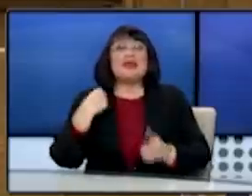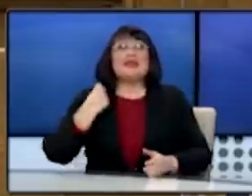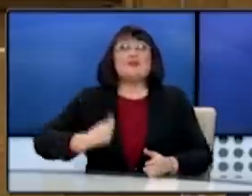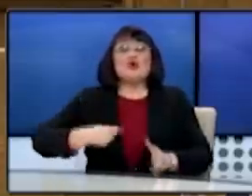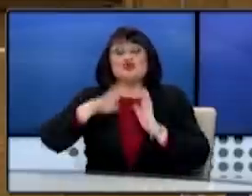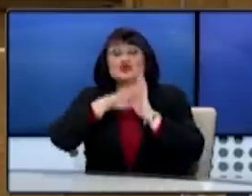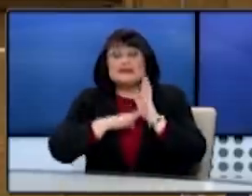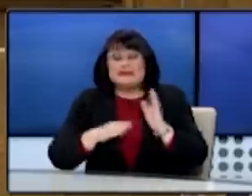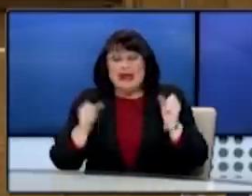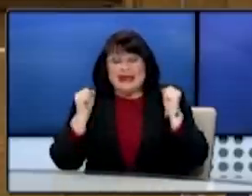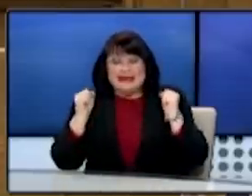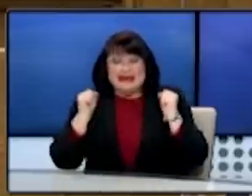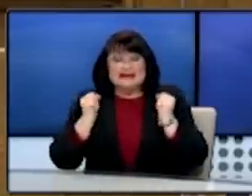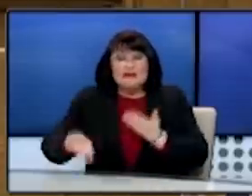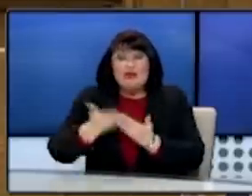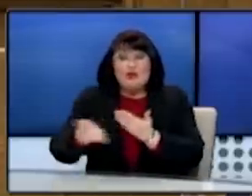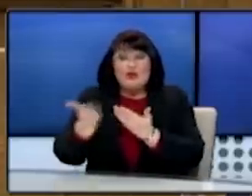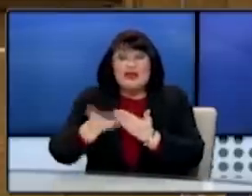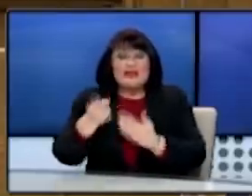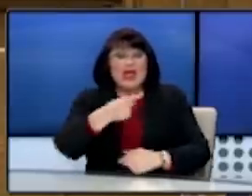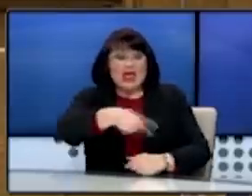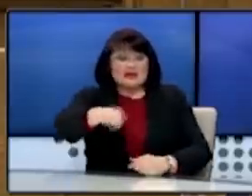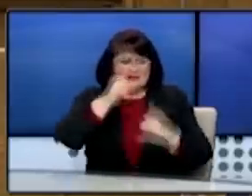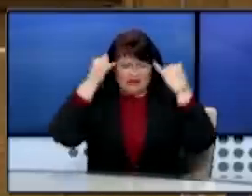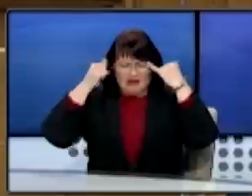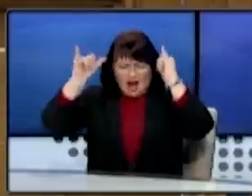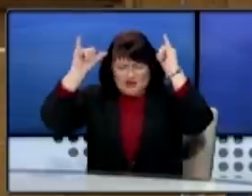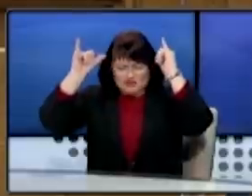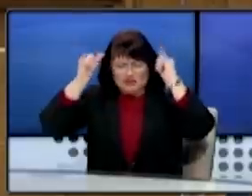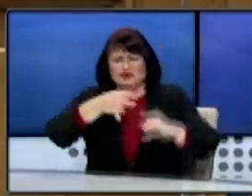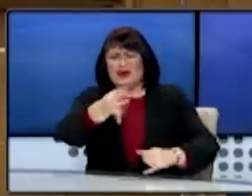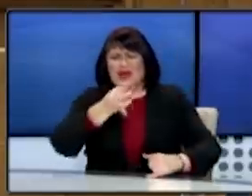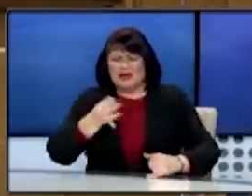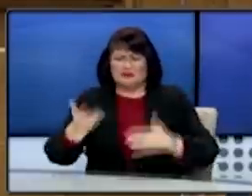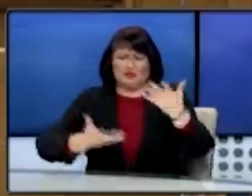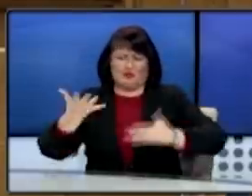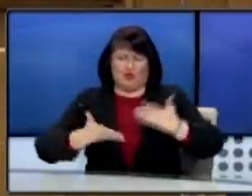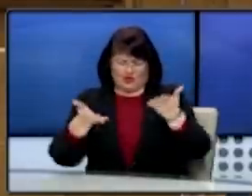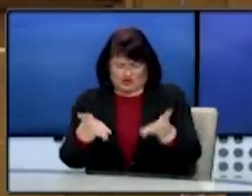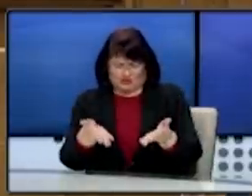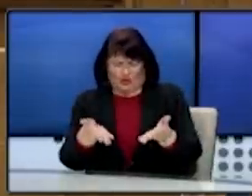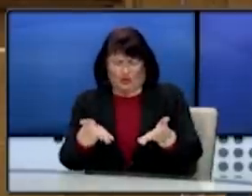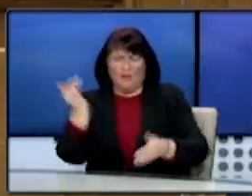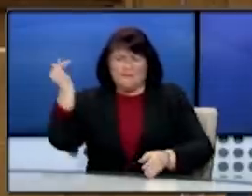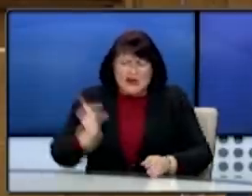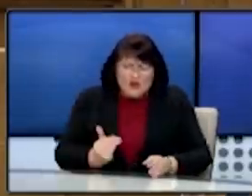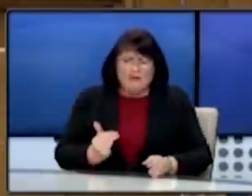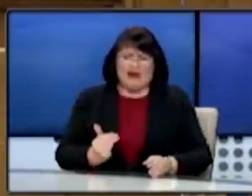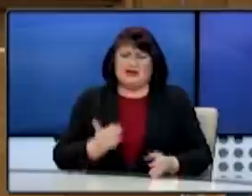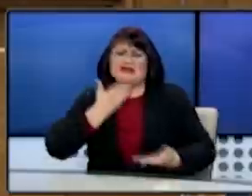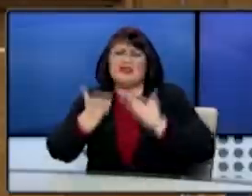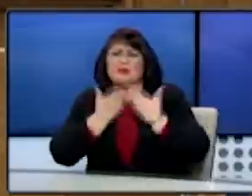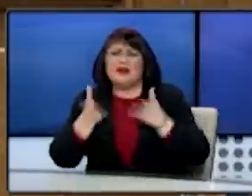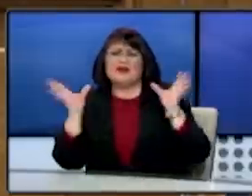δημόσιου συστήματος υγείας και εσείς έχετε το θράσος να φέρνετε έναν προϋπολογισμό με μειωμένες